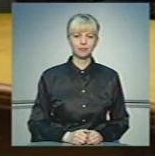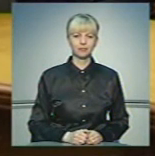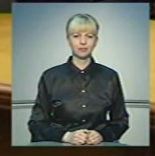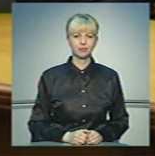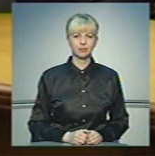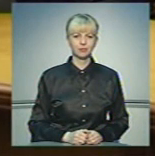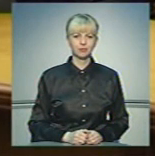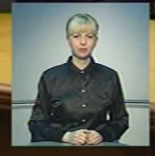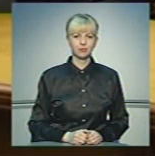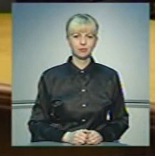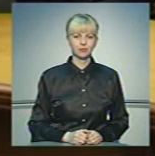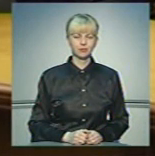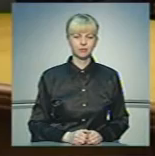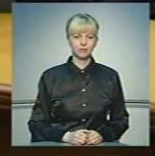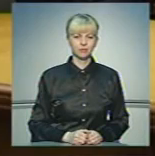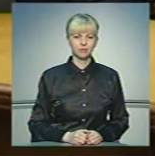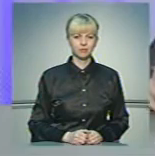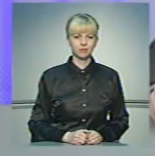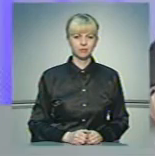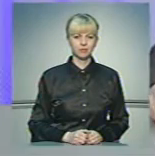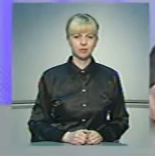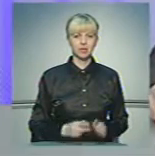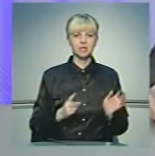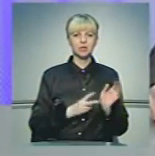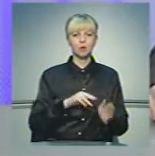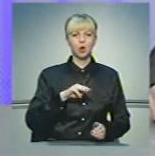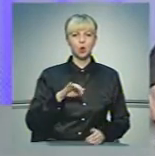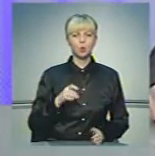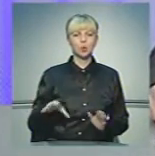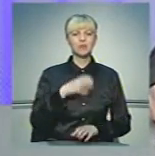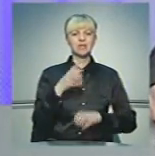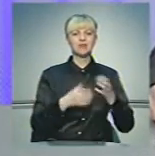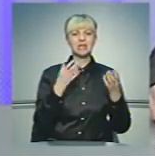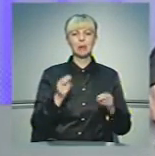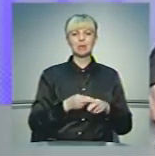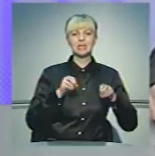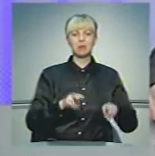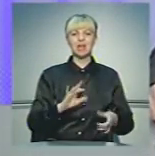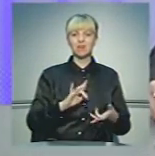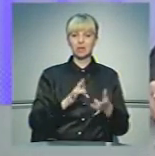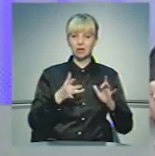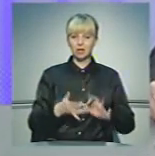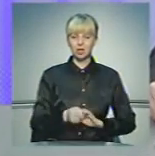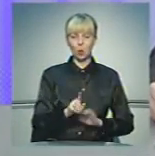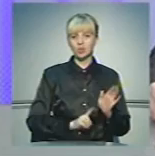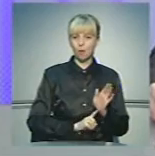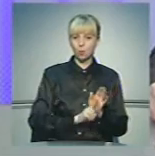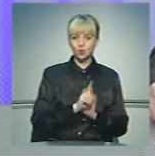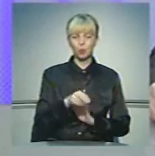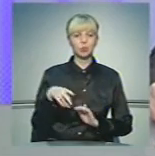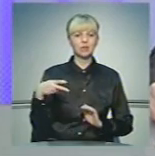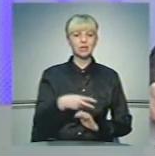Андрій Буліга, телеканал «Буковина». 7 лютого – Всесвітній день безпеки в інтернеті. Його започаткували